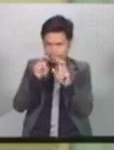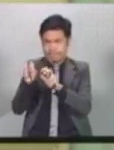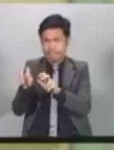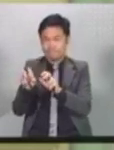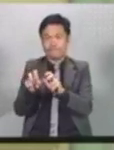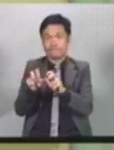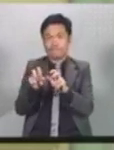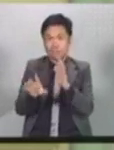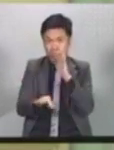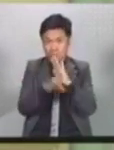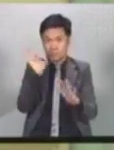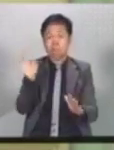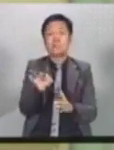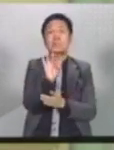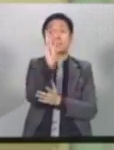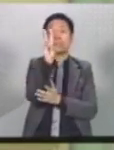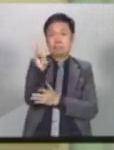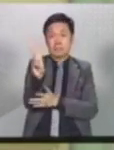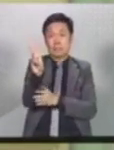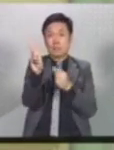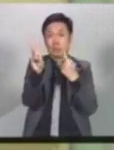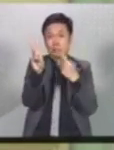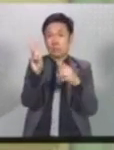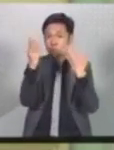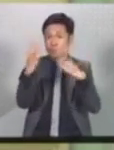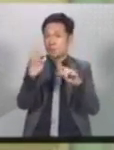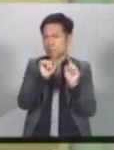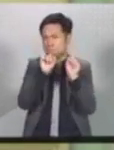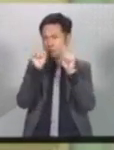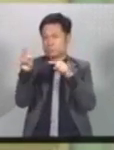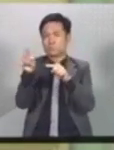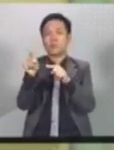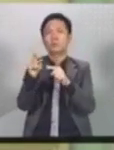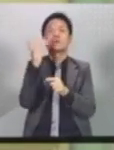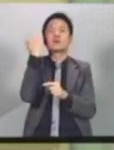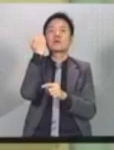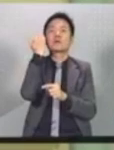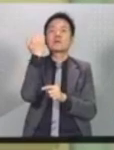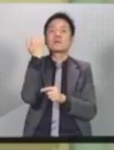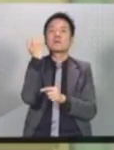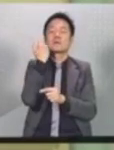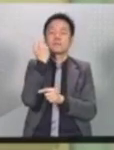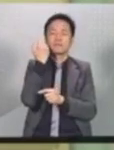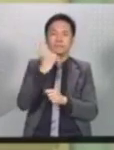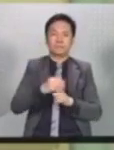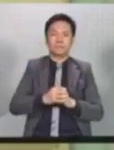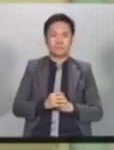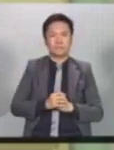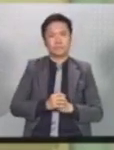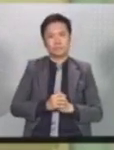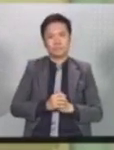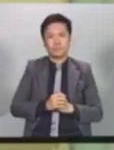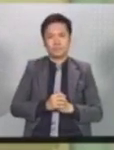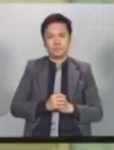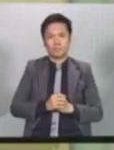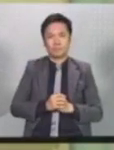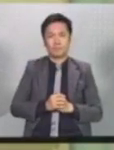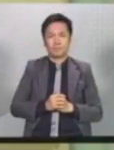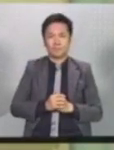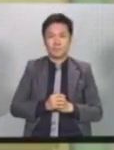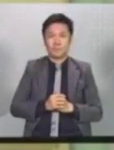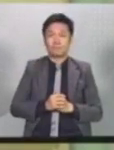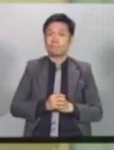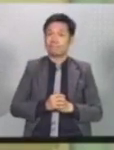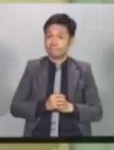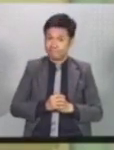6 telah pun dituduh di mahkamah. Jadi kepada yang